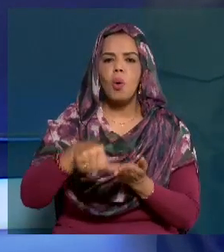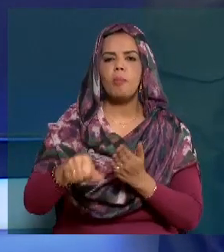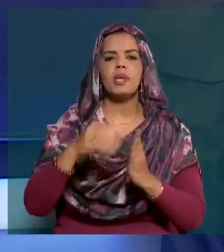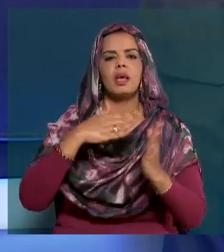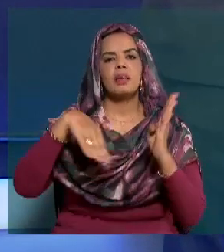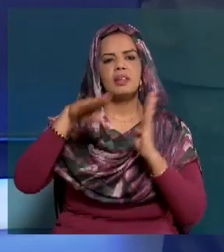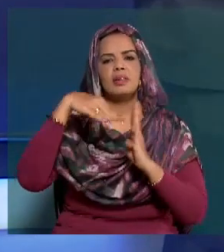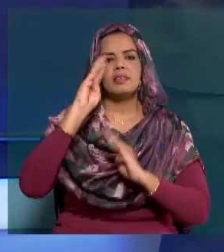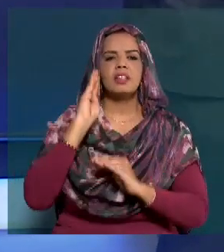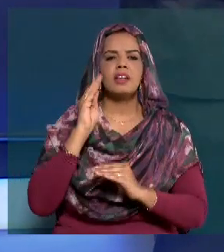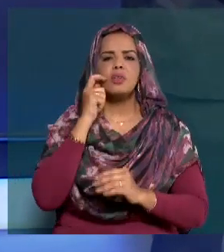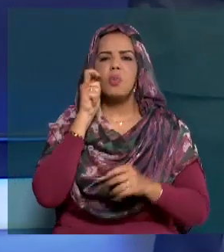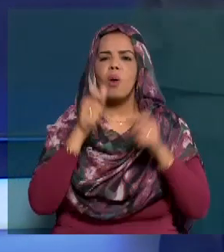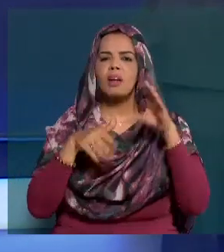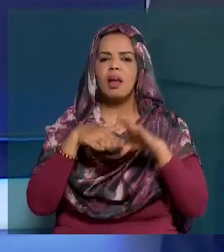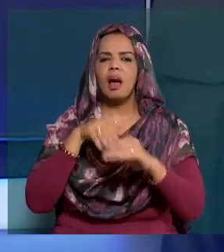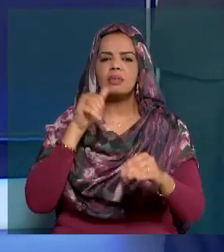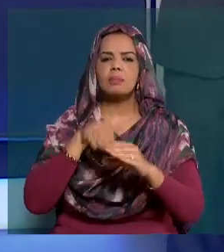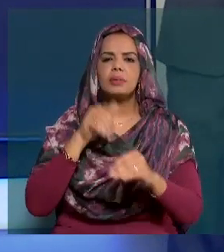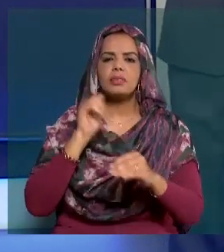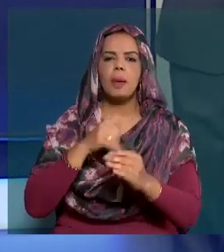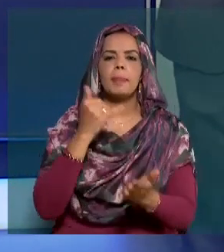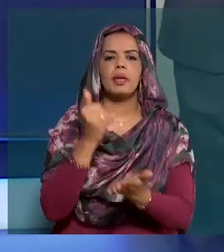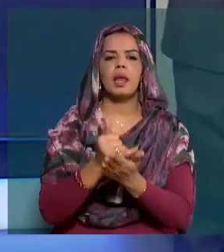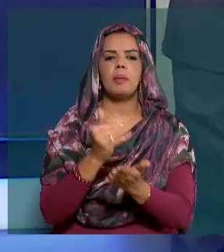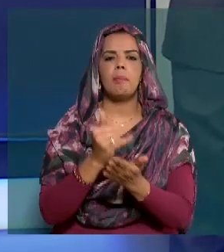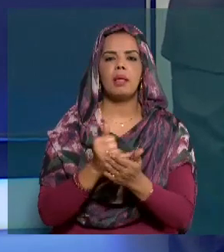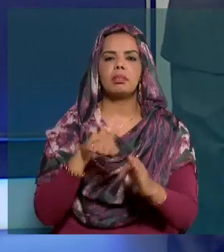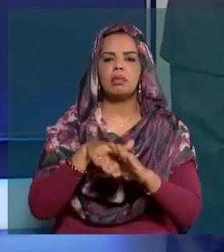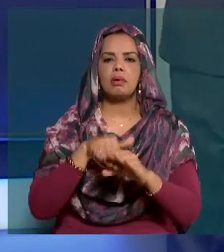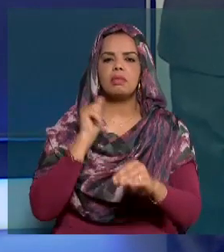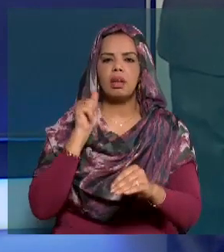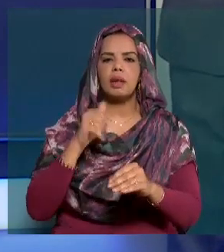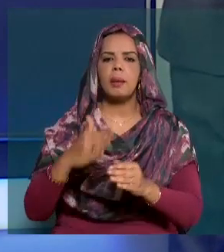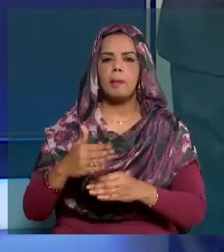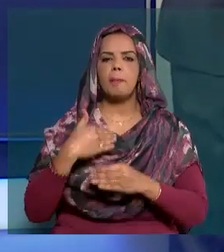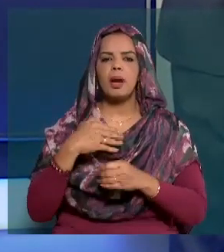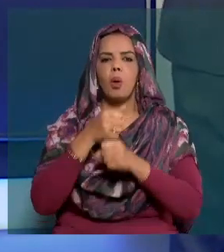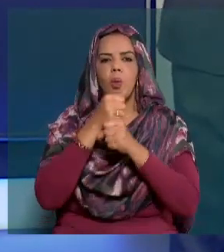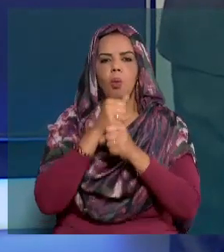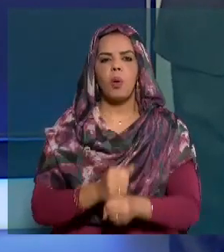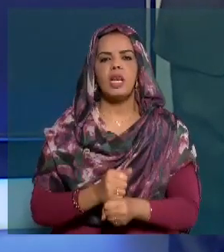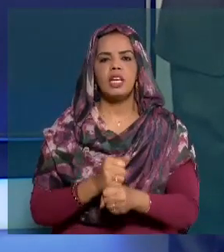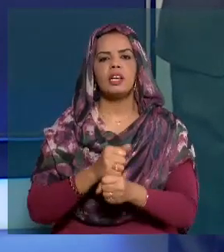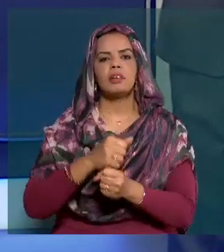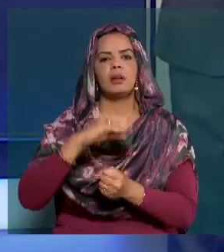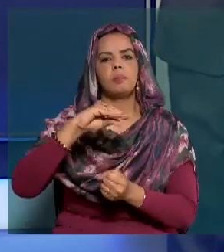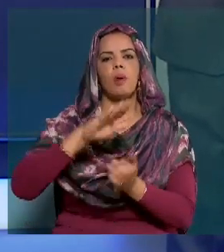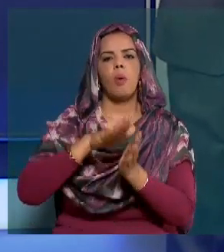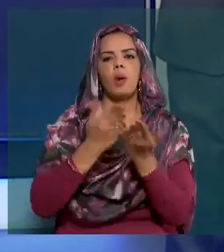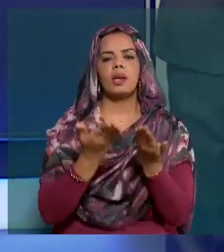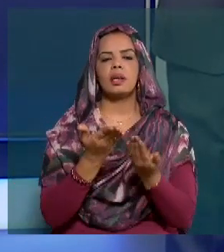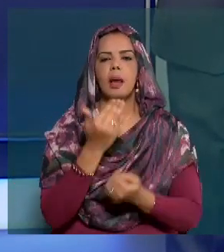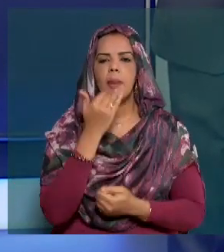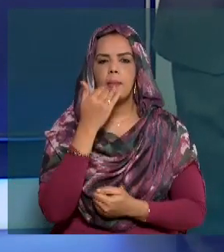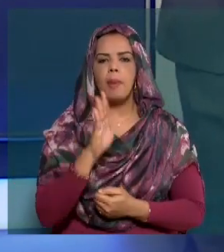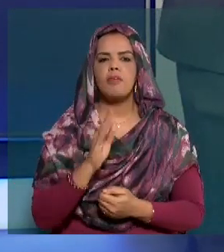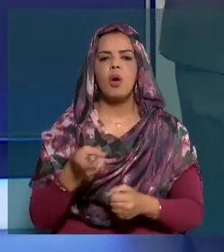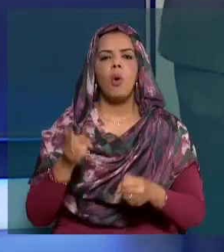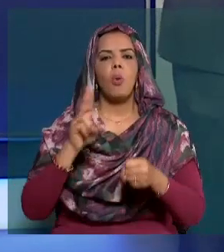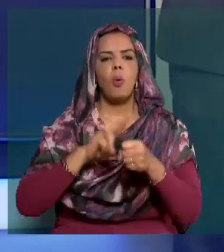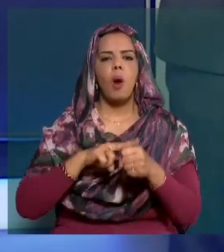والتسرب من المدارس يتضاعف، ووسائل الإجلاس وندرة الكتاب المدرسي وانعدام